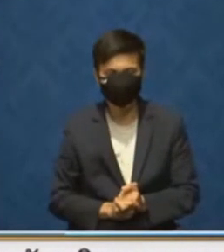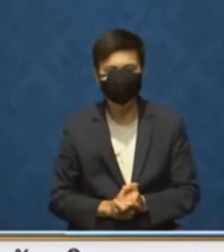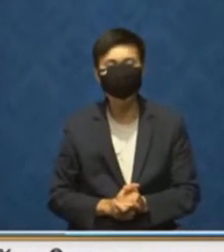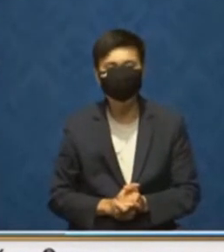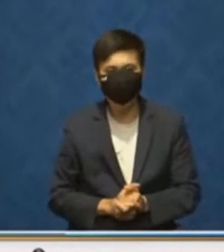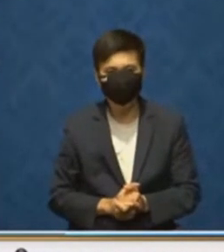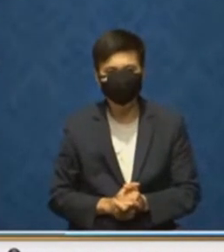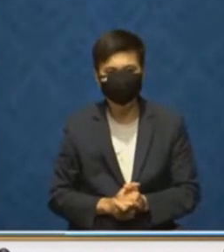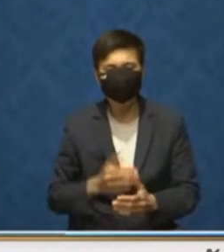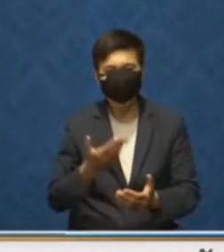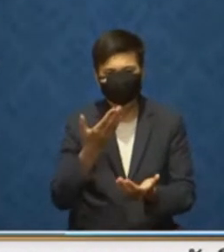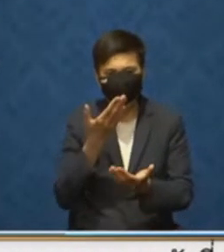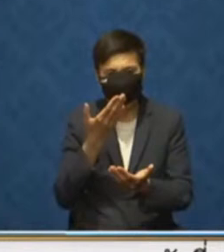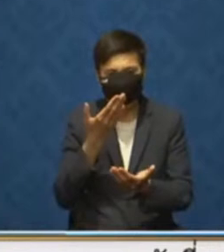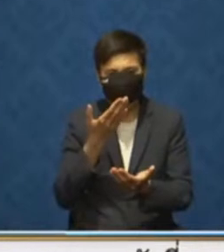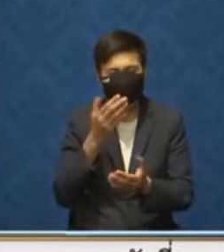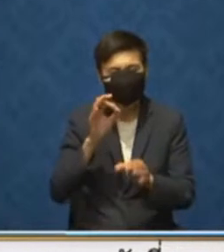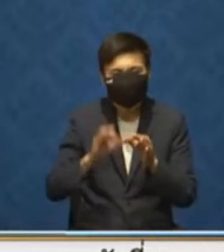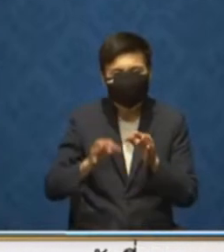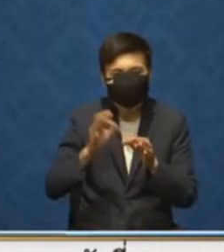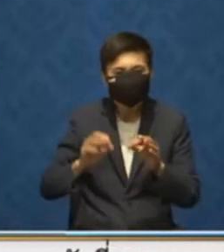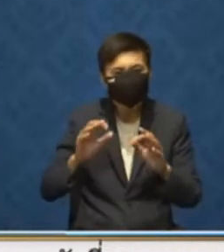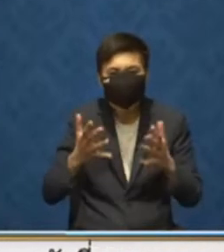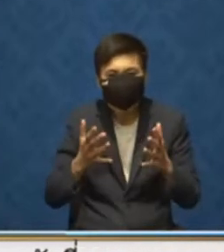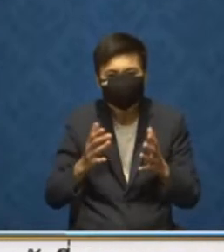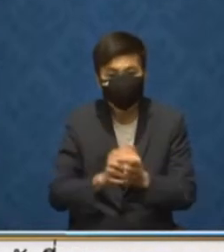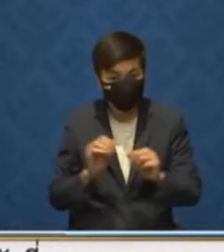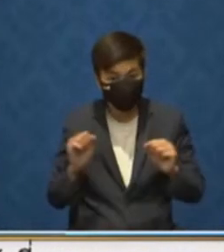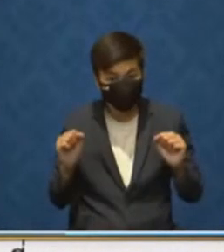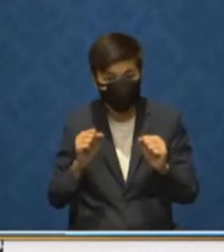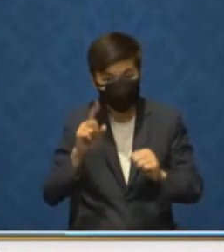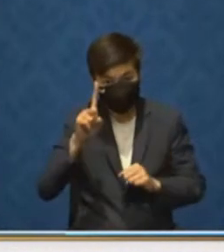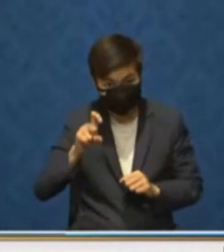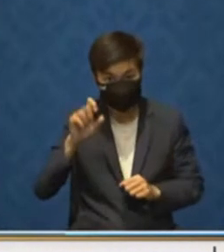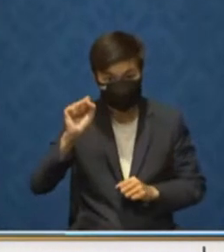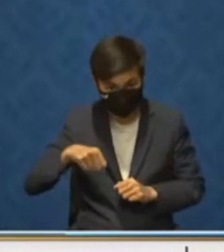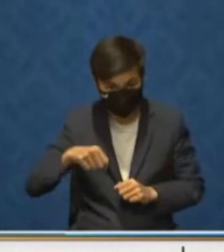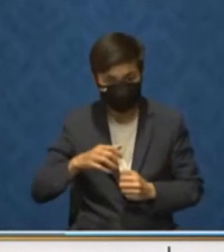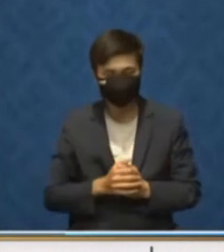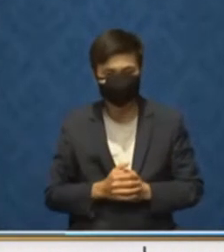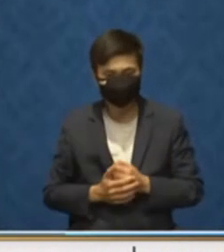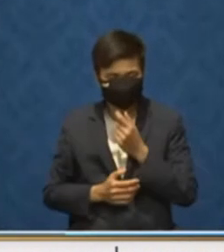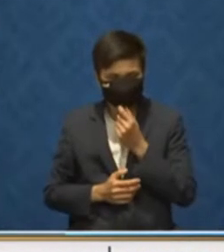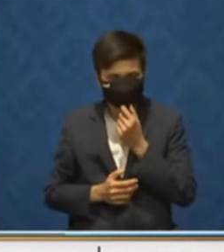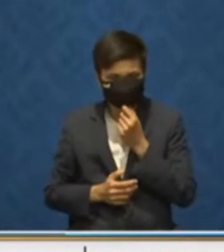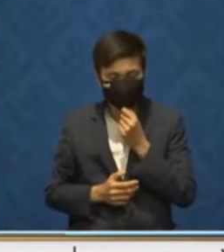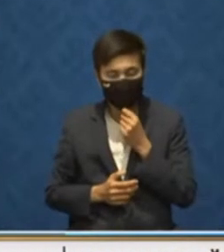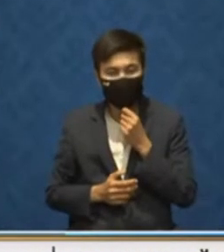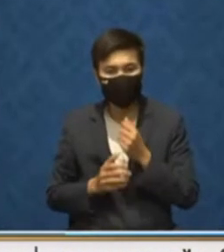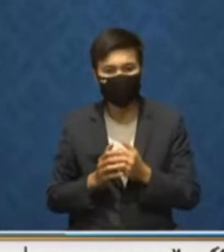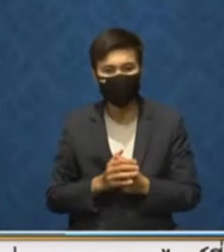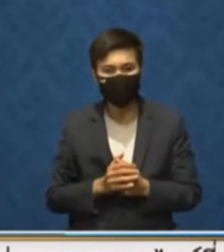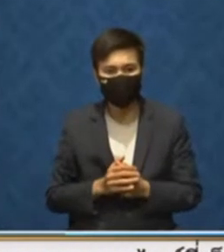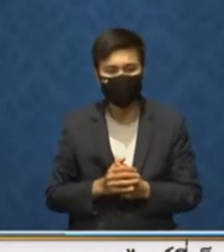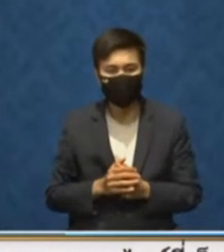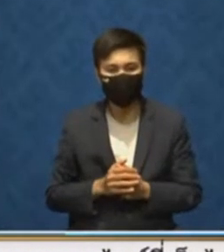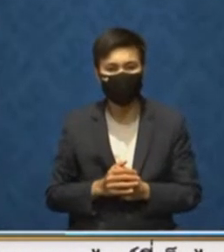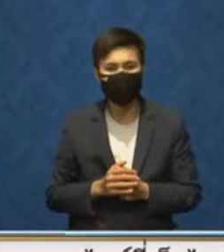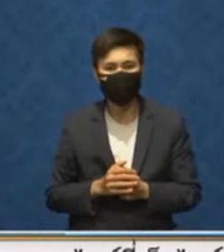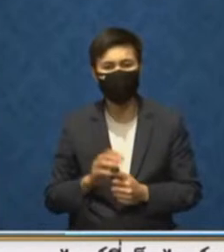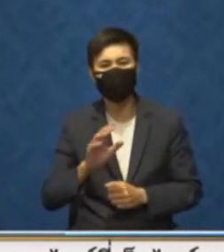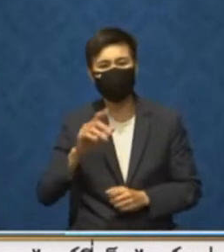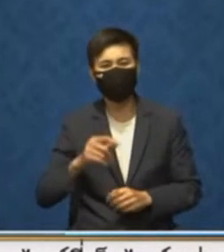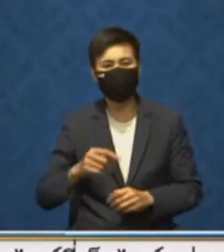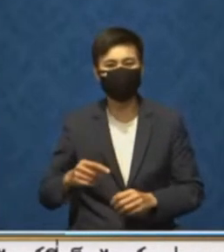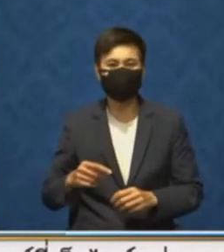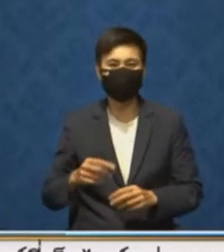สิ้นเปลืองงบประมาณที่ดีนะครับกลัวตายแล้วเหรอนะครับไม่สมกับที่อ้างว่าเป็นนักรบเหรียญรามาเล